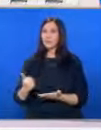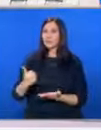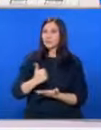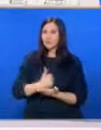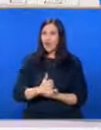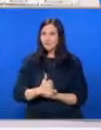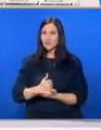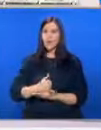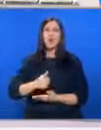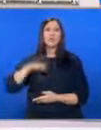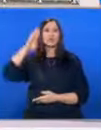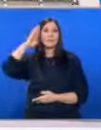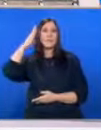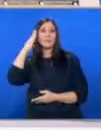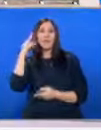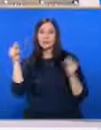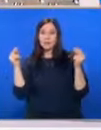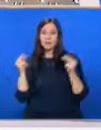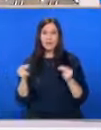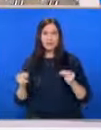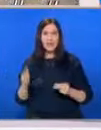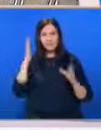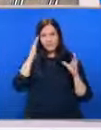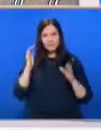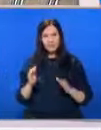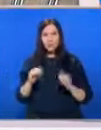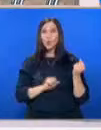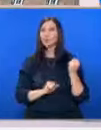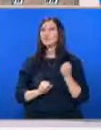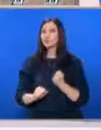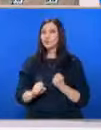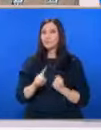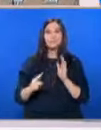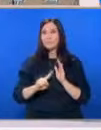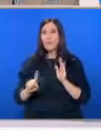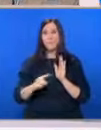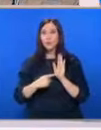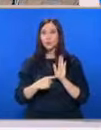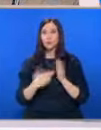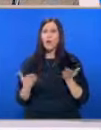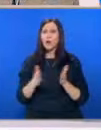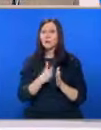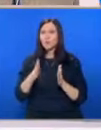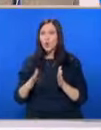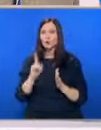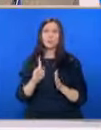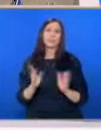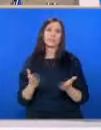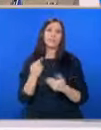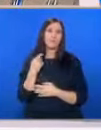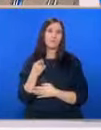му, а служебният премиер да сформира правителство. Конституцията не посочва в какъв срок трябва да стане